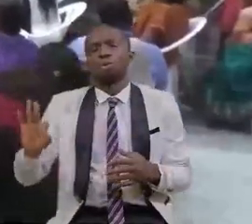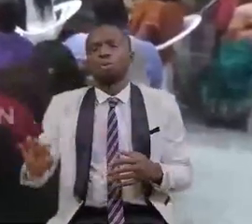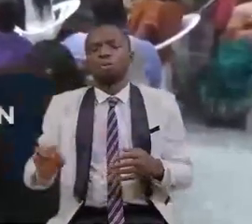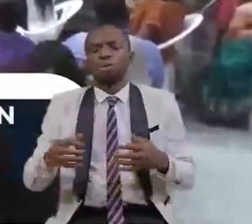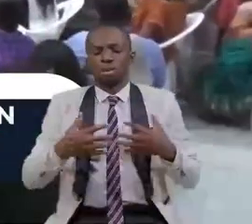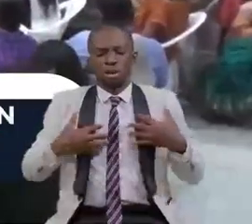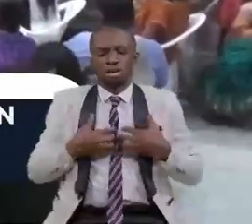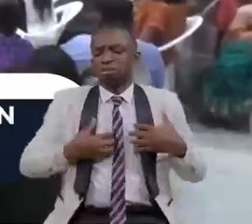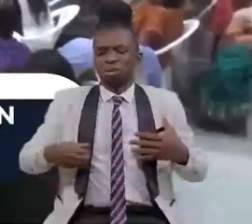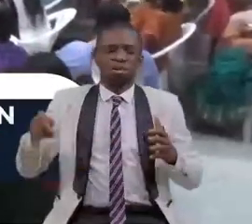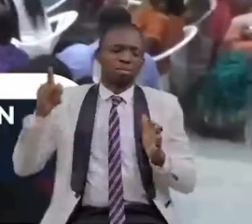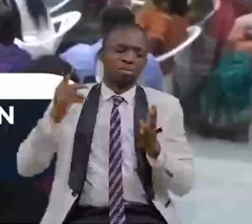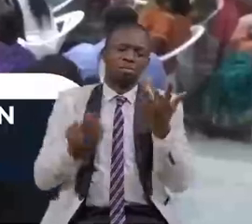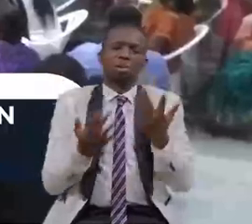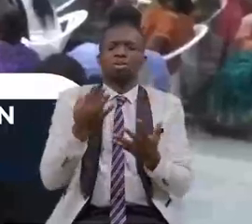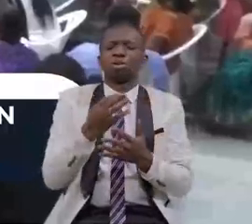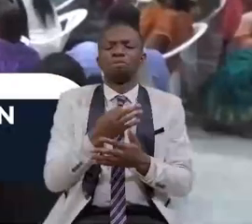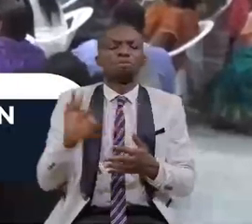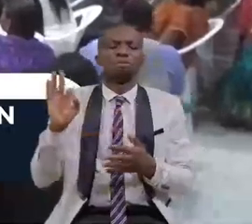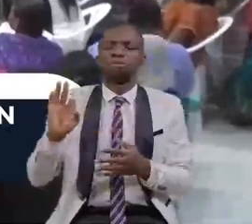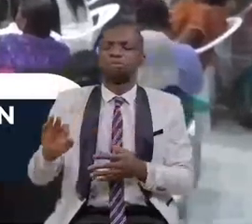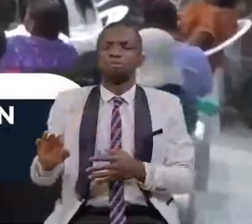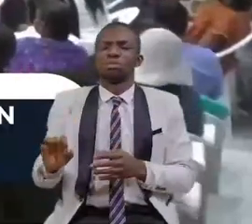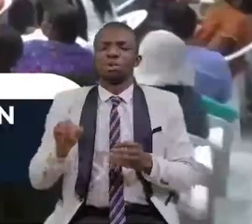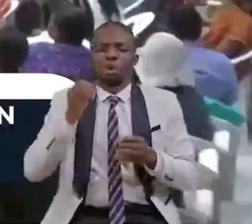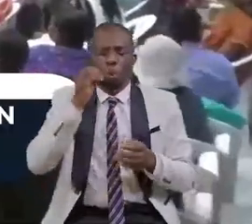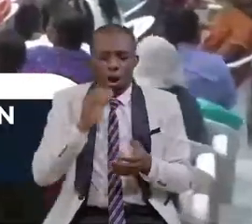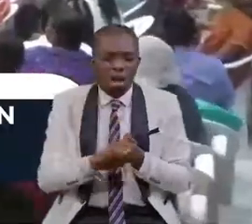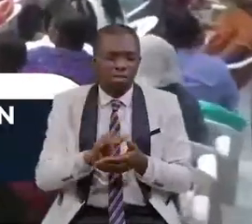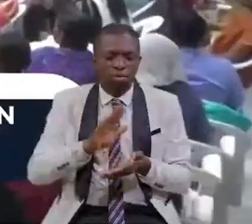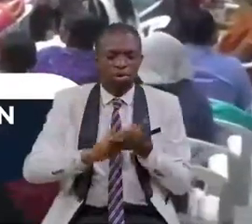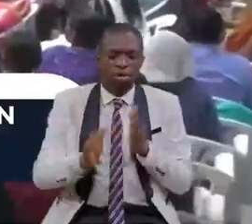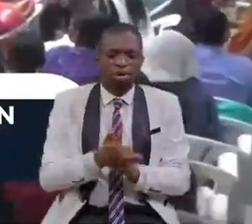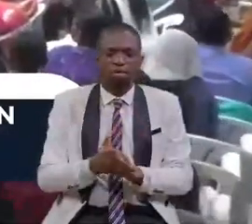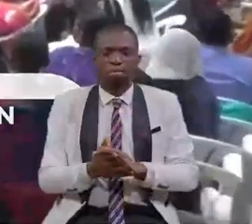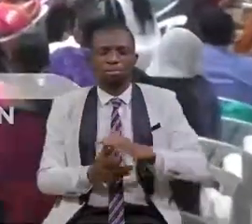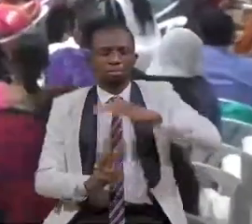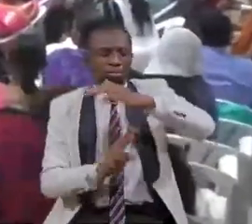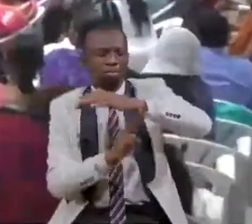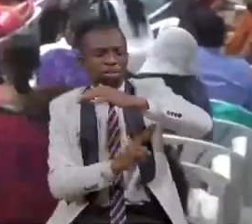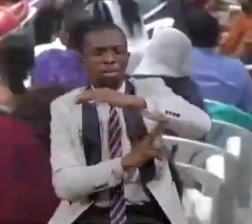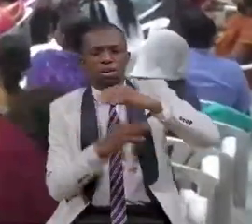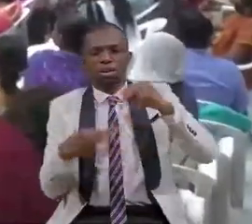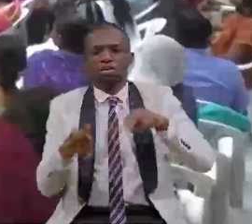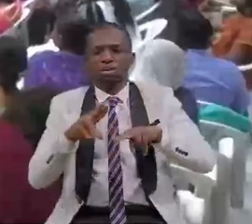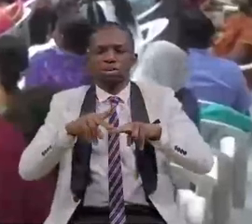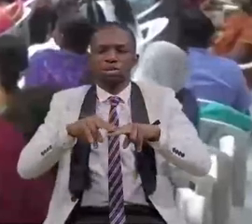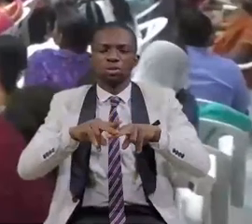C'est pourquoi Jésus a dit, nous sommes déjà d'histoire, nous connaissons le passé,